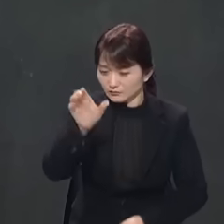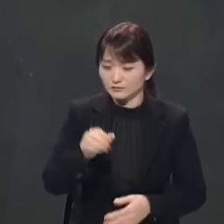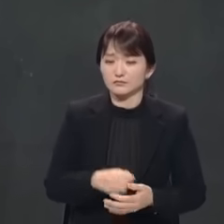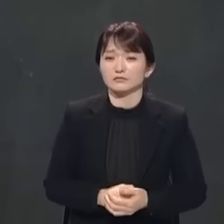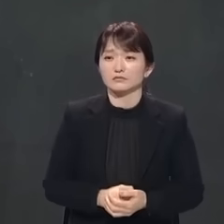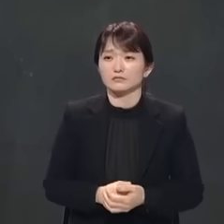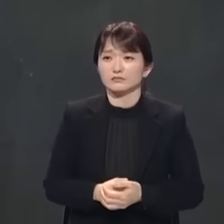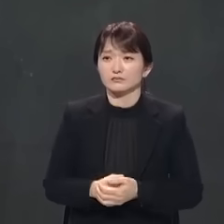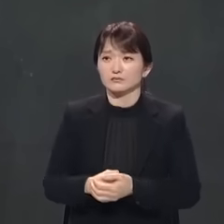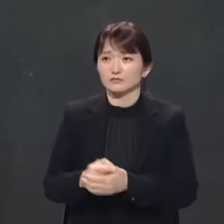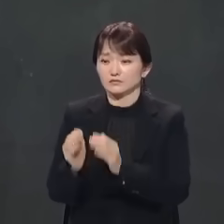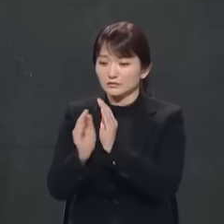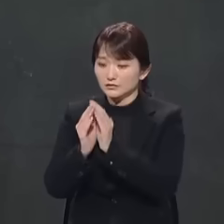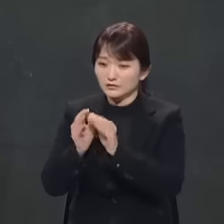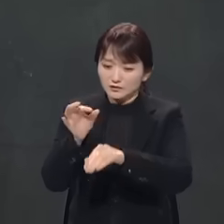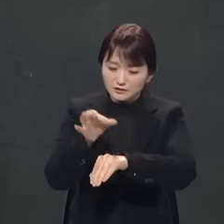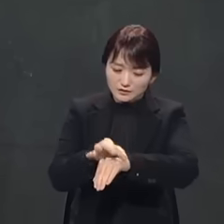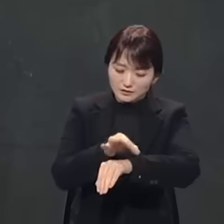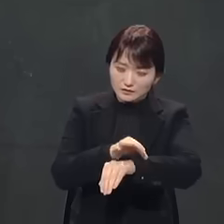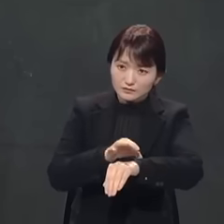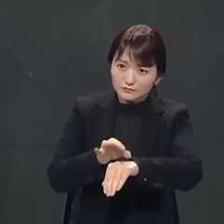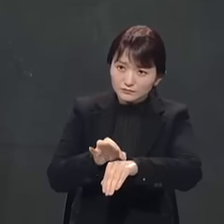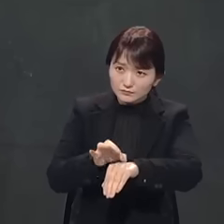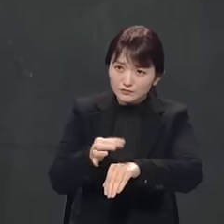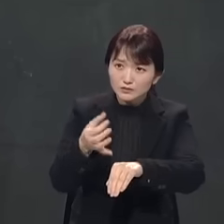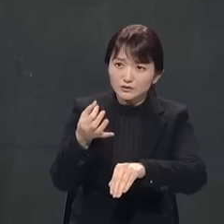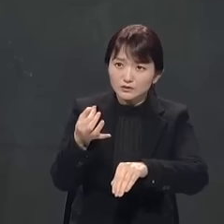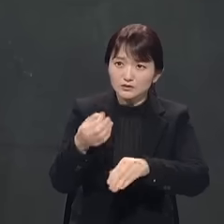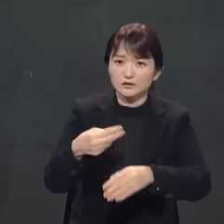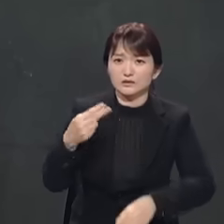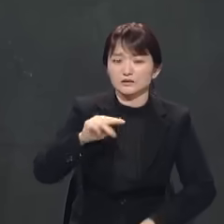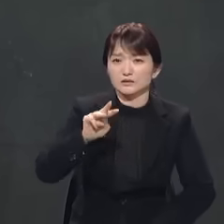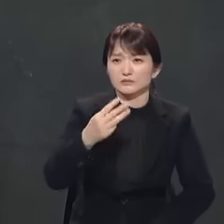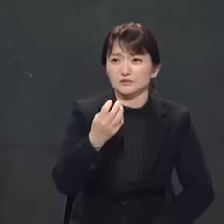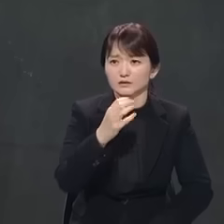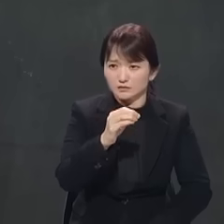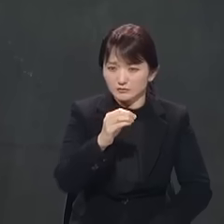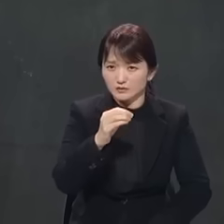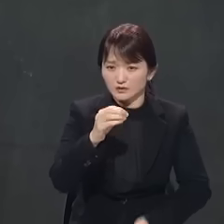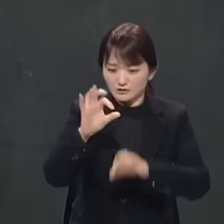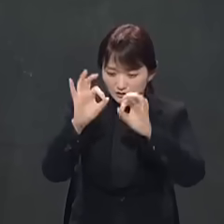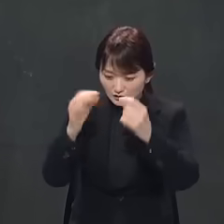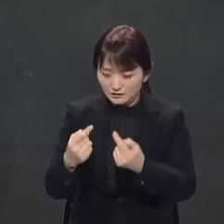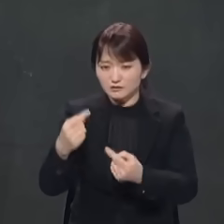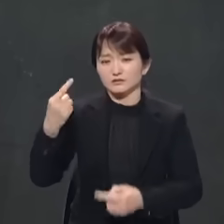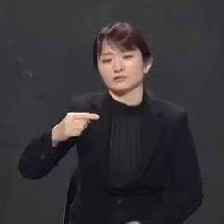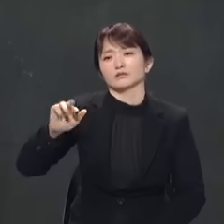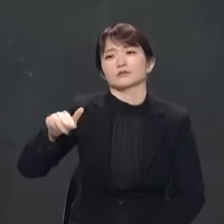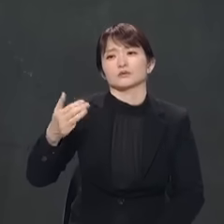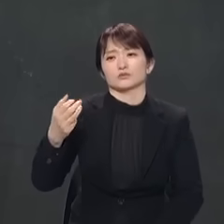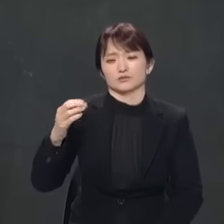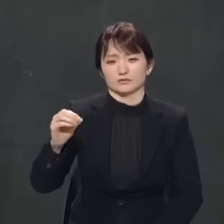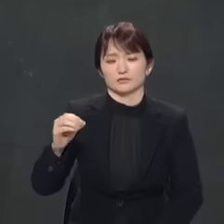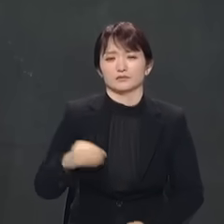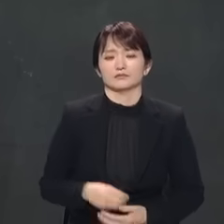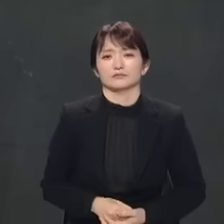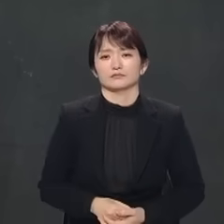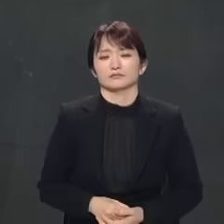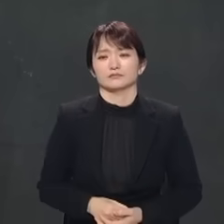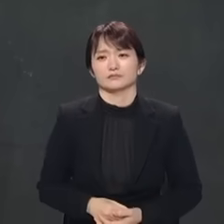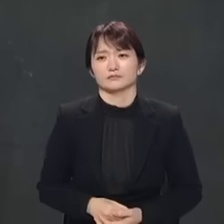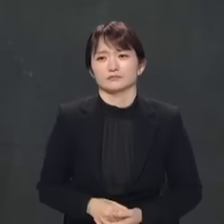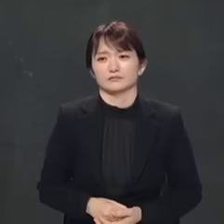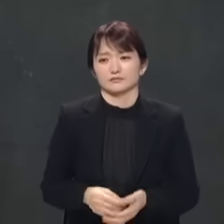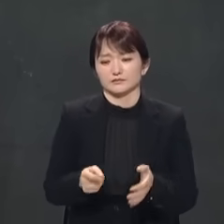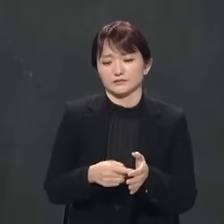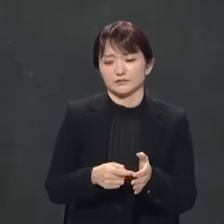명품 시계입니다. 저게 매장가가 2,340만 원짜리인데요. 보시다시피 1,890만 원에 팔고 있습니다. 이 급한 마음에